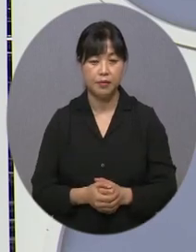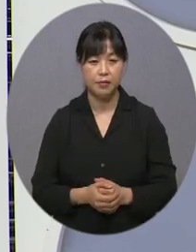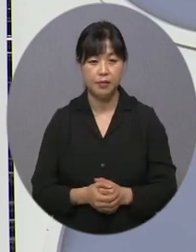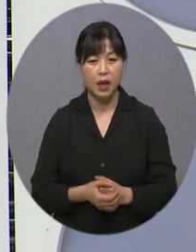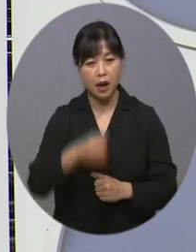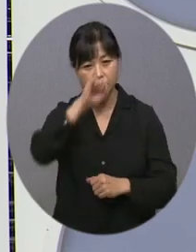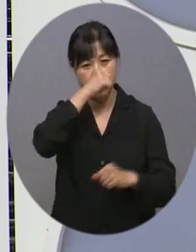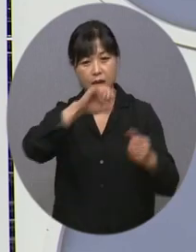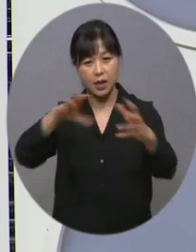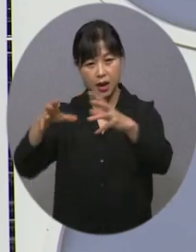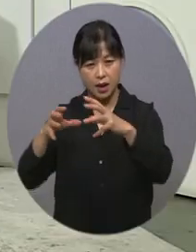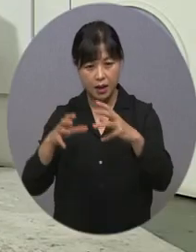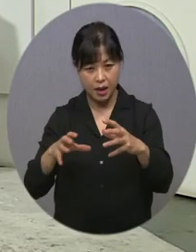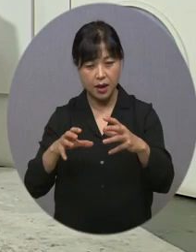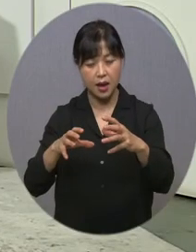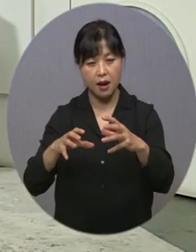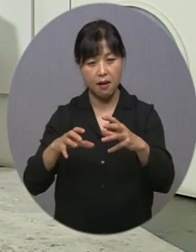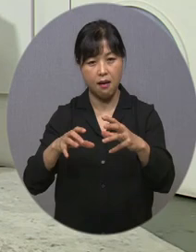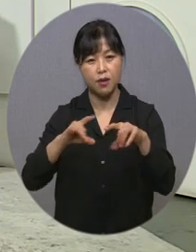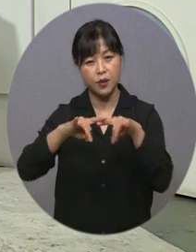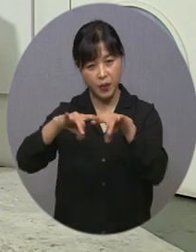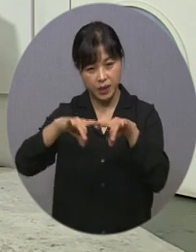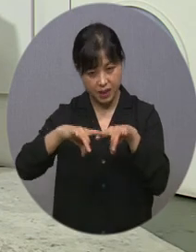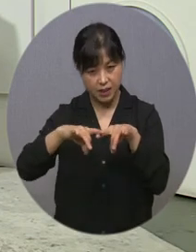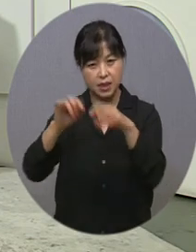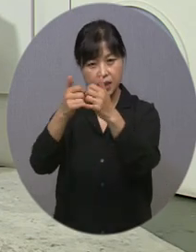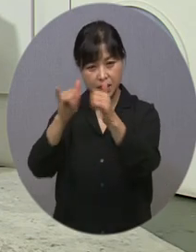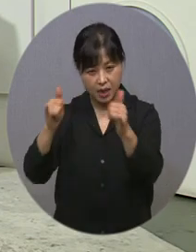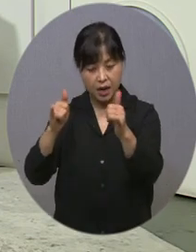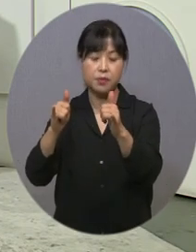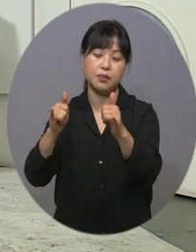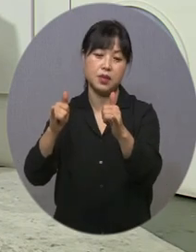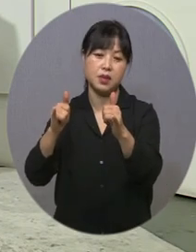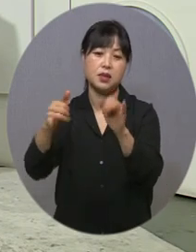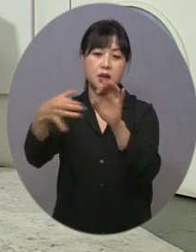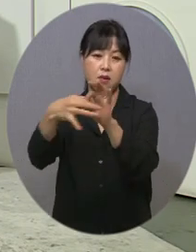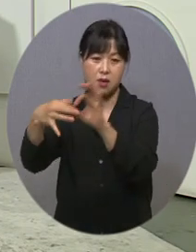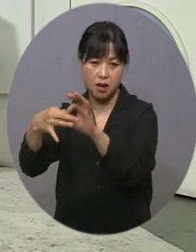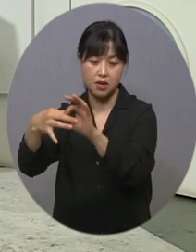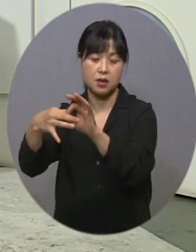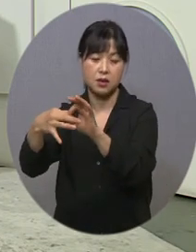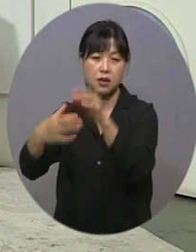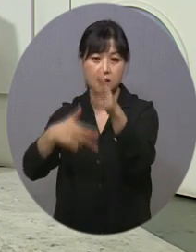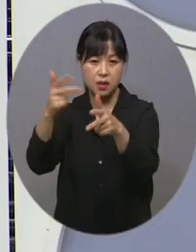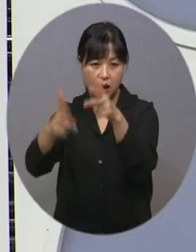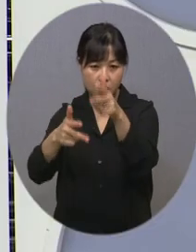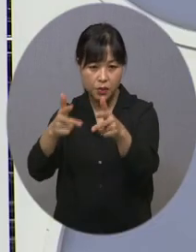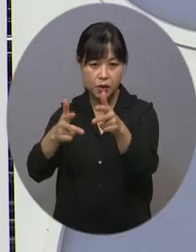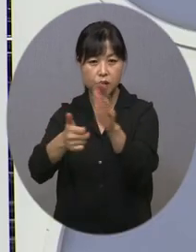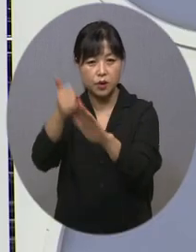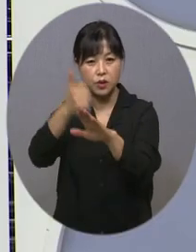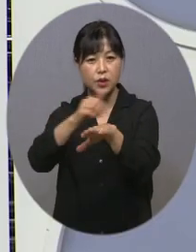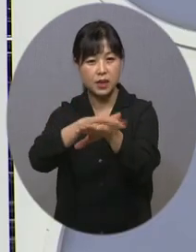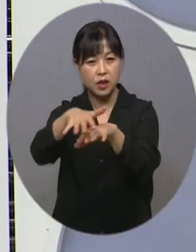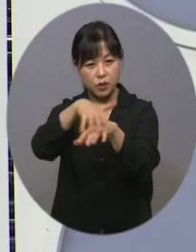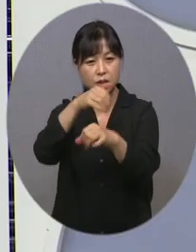아프리카 대륙 통신원 구축 사업, 그 네트워킹을 성공적으로 좀 구축을